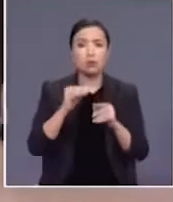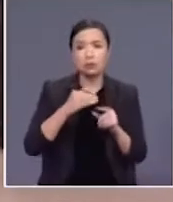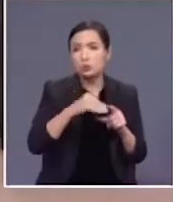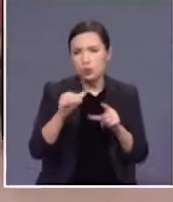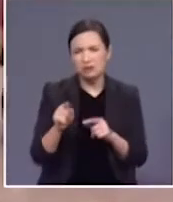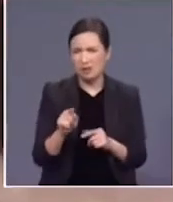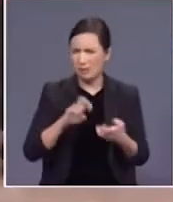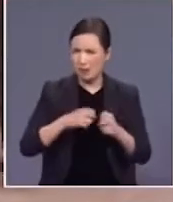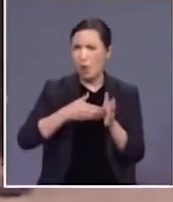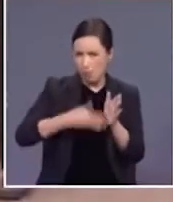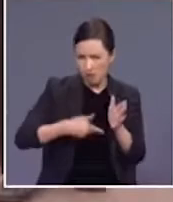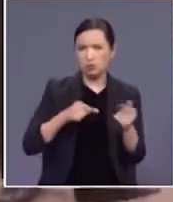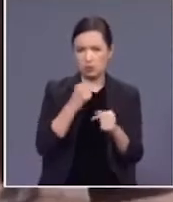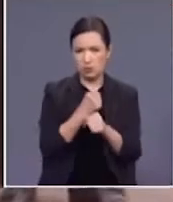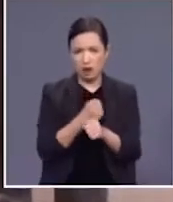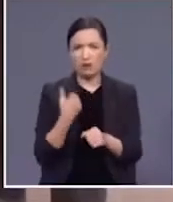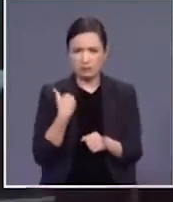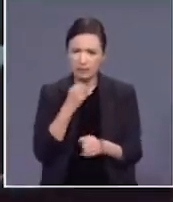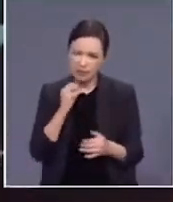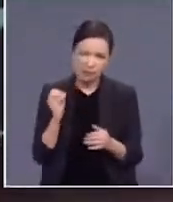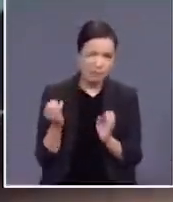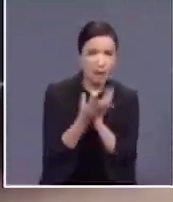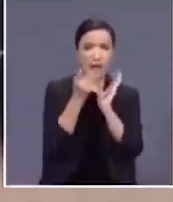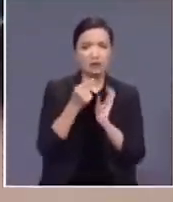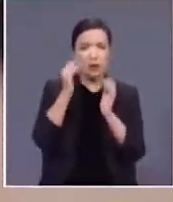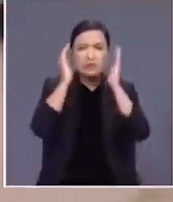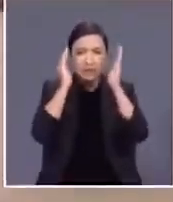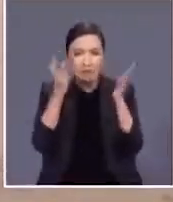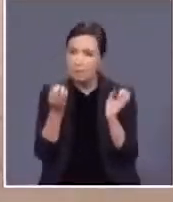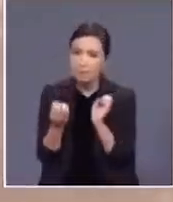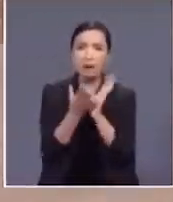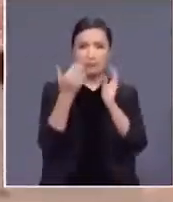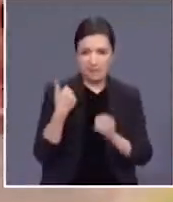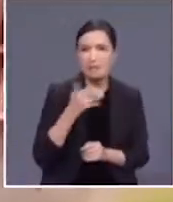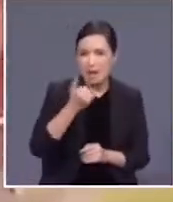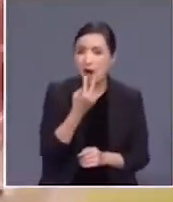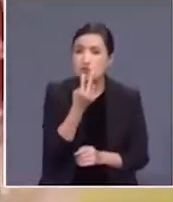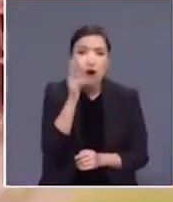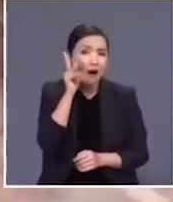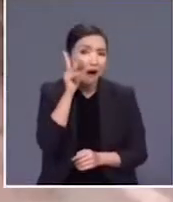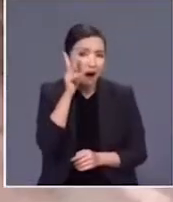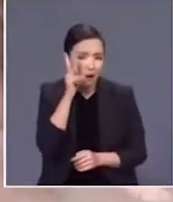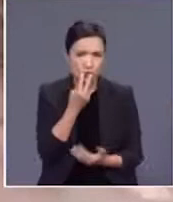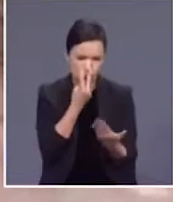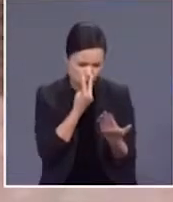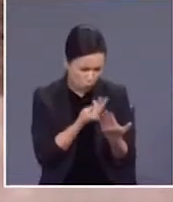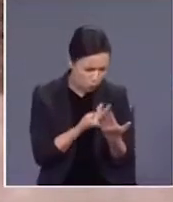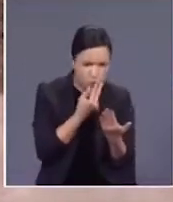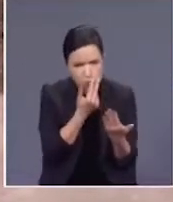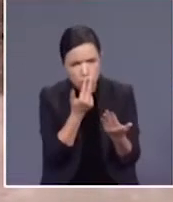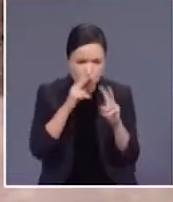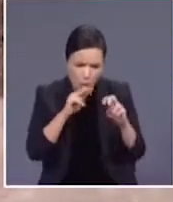อุปสรรคในการทำงานหรืออาจจะซ้ำเติมสถานการณ์โดยไม่เจตนาได้นะครับอยากให้เสนอข่าวให้ประชาชนคลายความตื่นตระหน